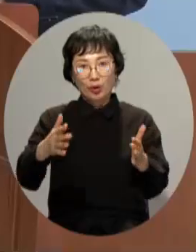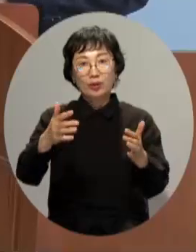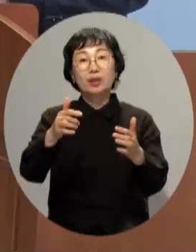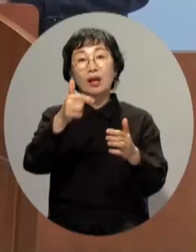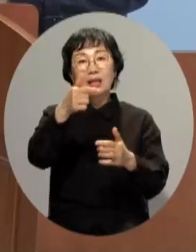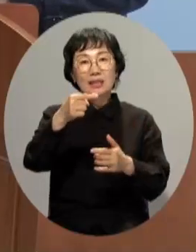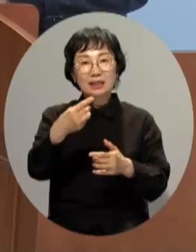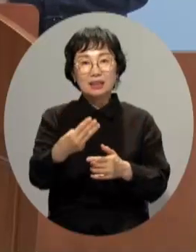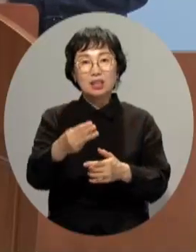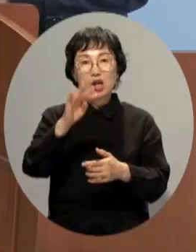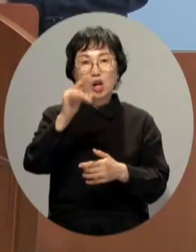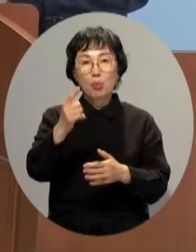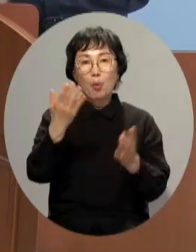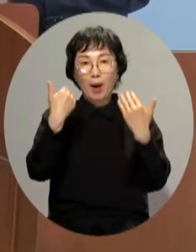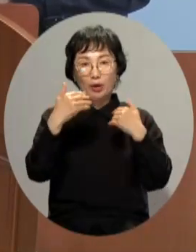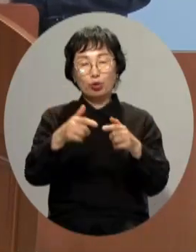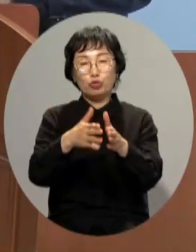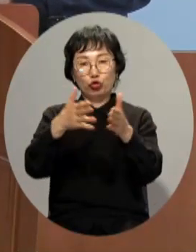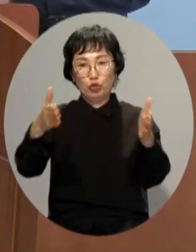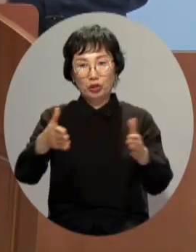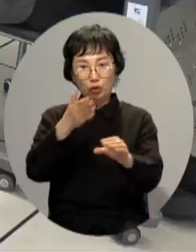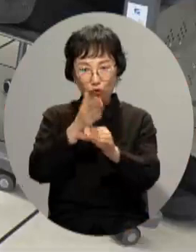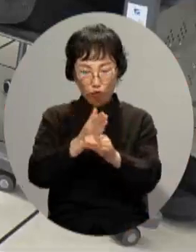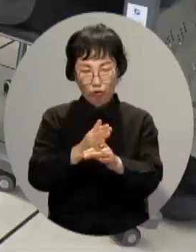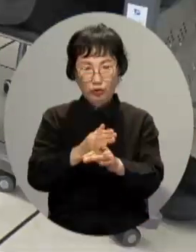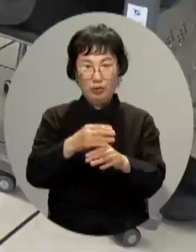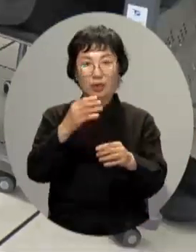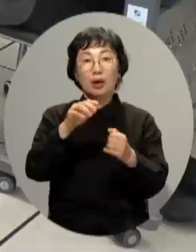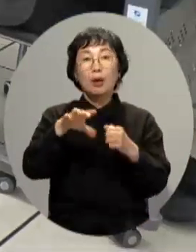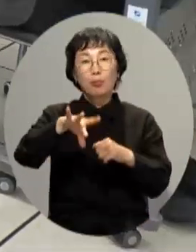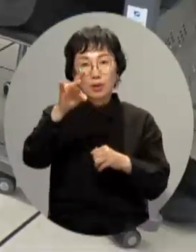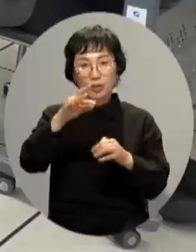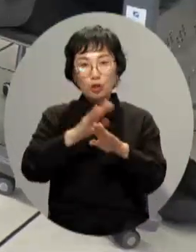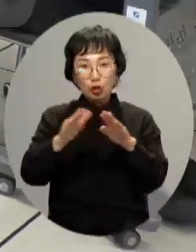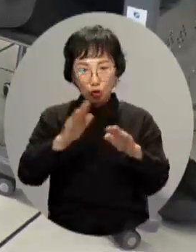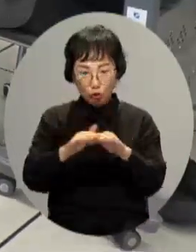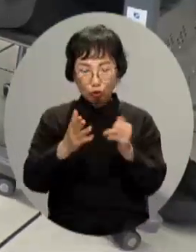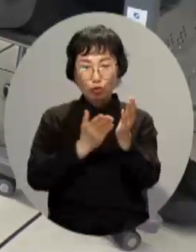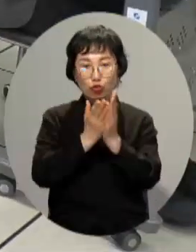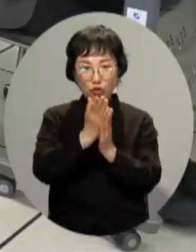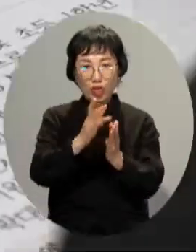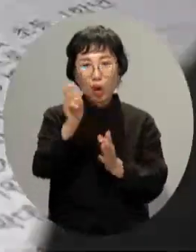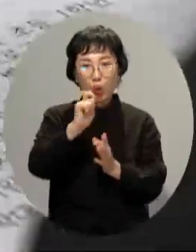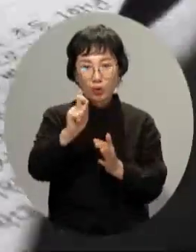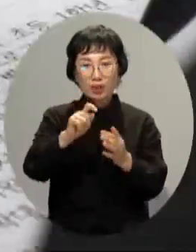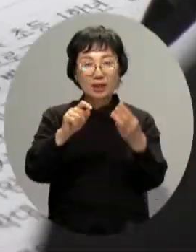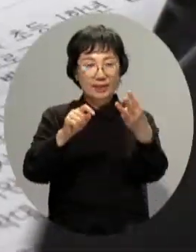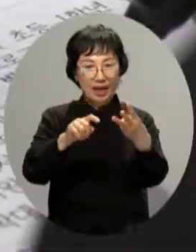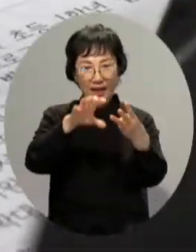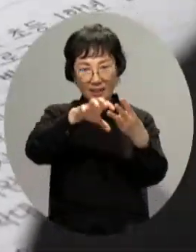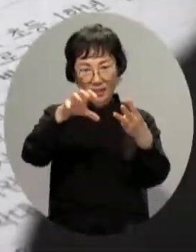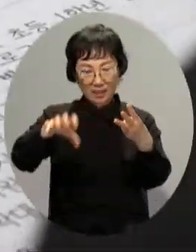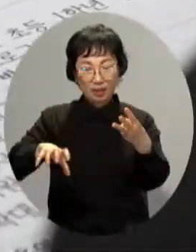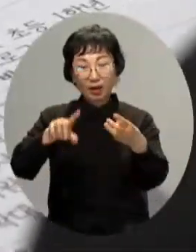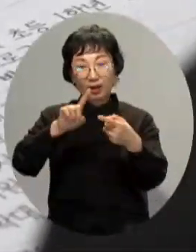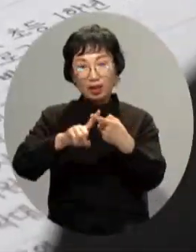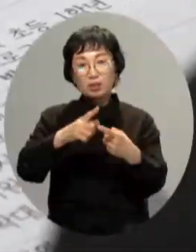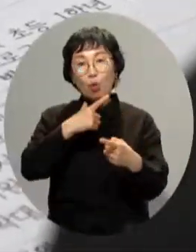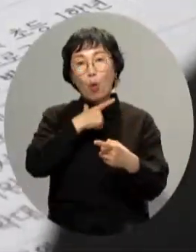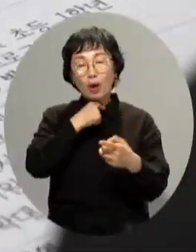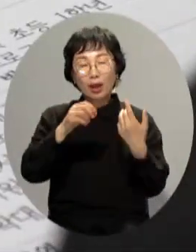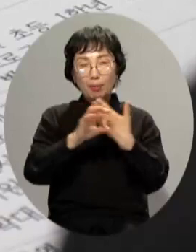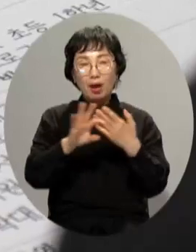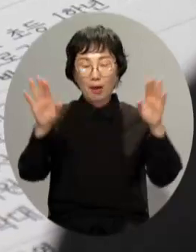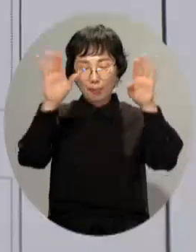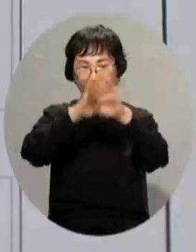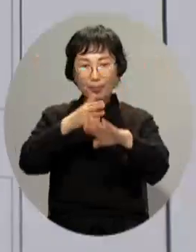정책을 정비했습니다. 핵심은 세 가지입니다. 먼저 전주와 군산, 고창 등 세 개 지역에는 원하면 방과